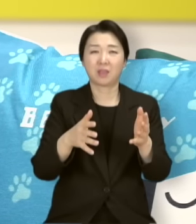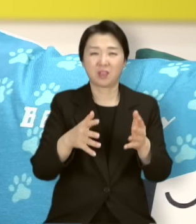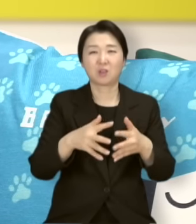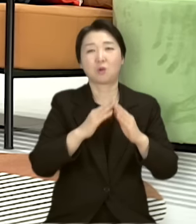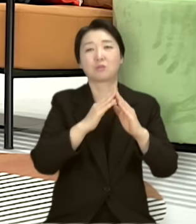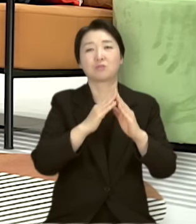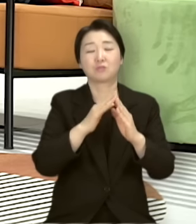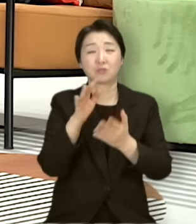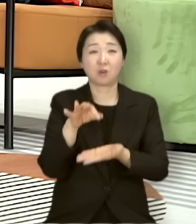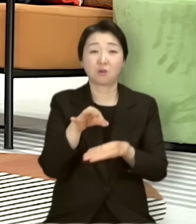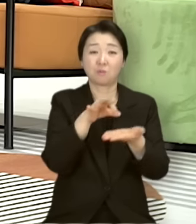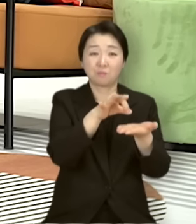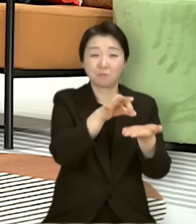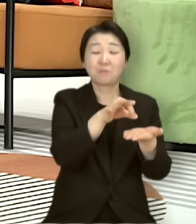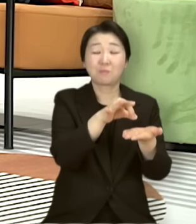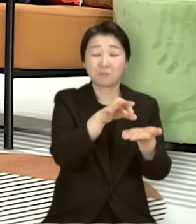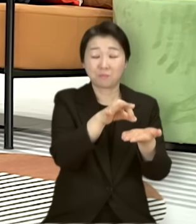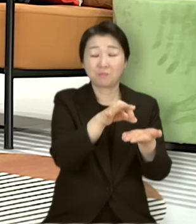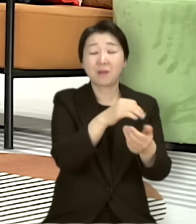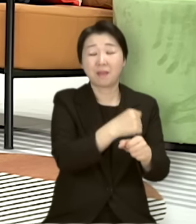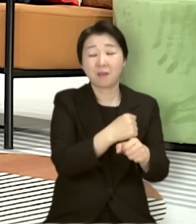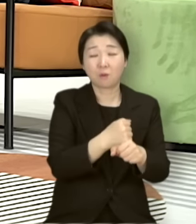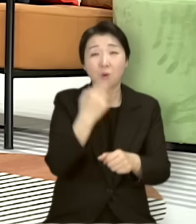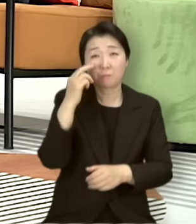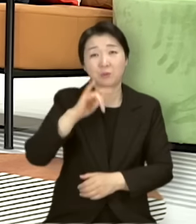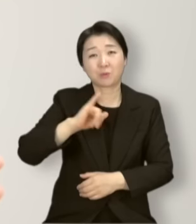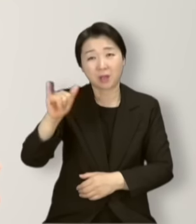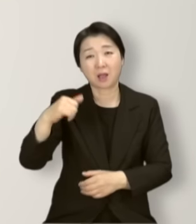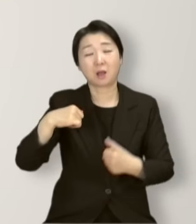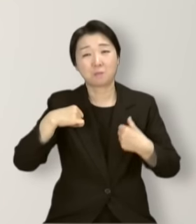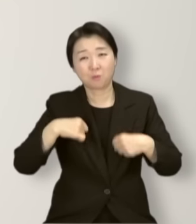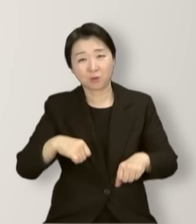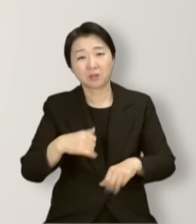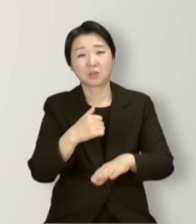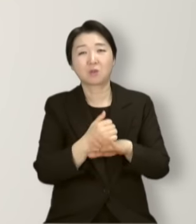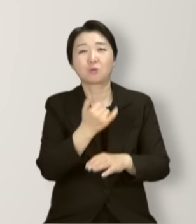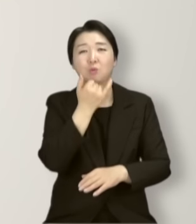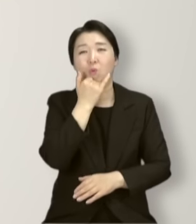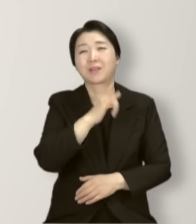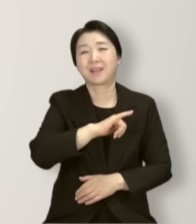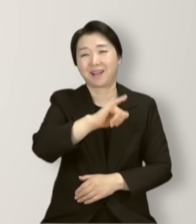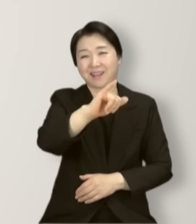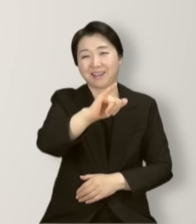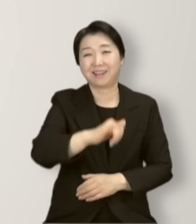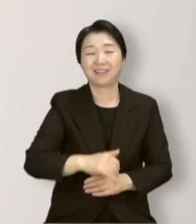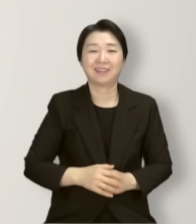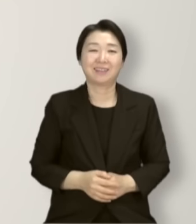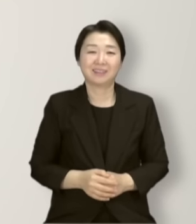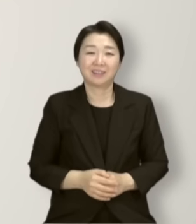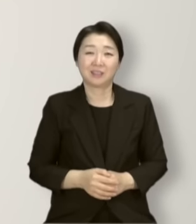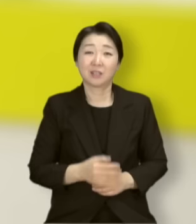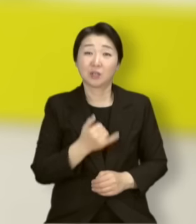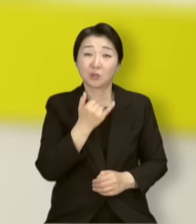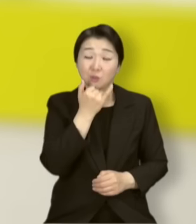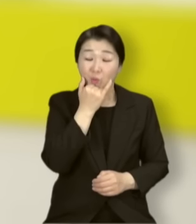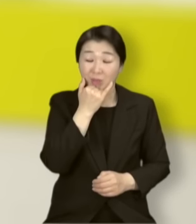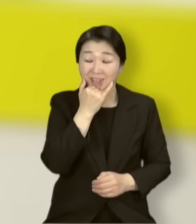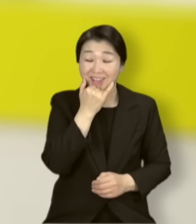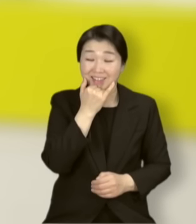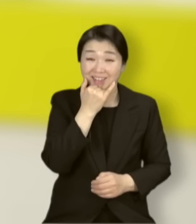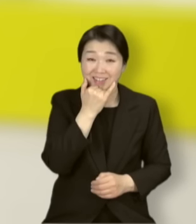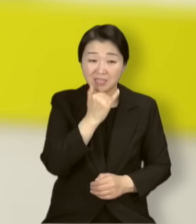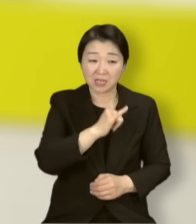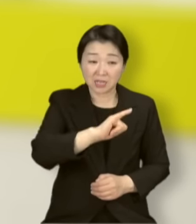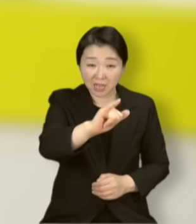건축원금하고 저 미국 갈래를 포기하고 독일에 좀 학비라든지 여러 가지가 예, 쌓았으니까요. 독일에 이제 유학생